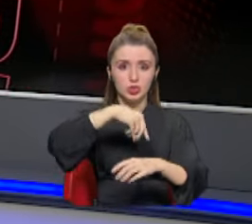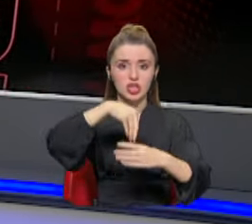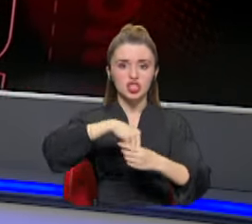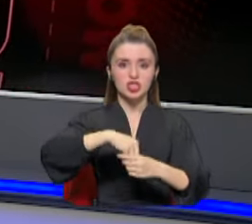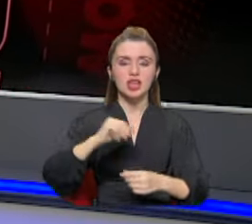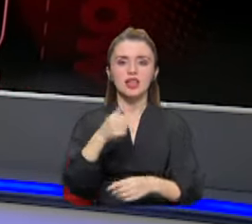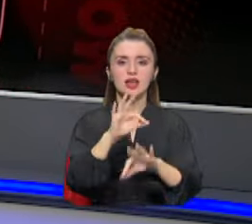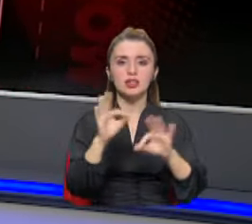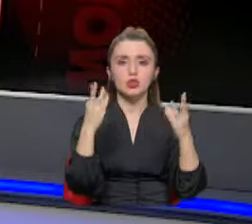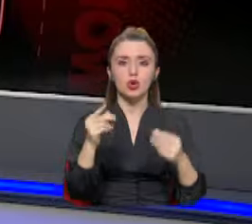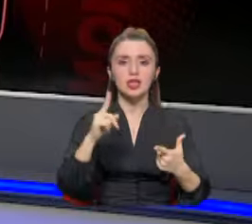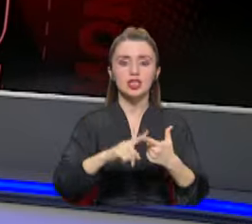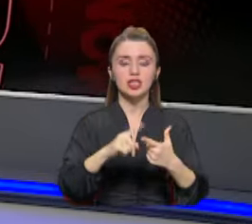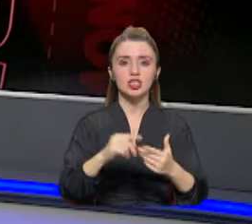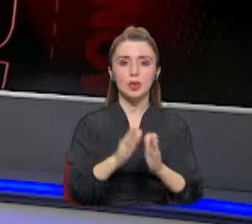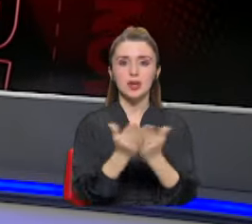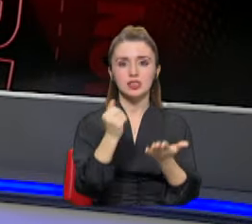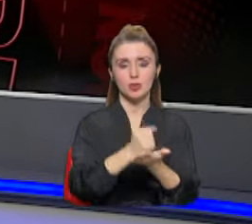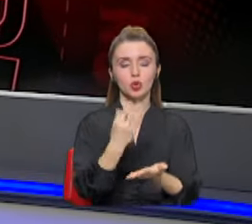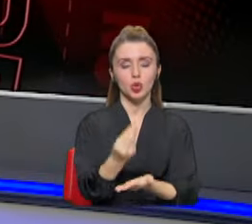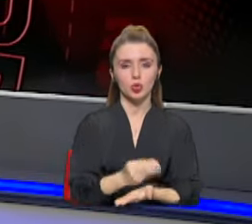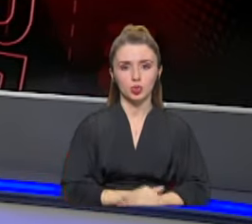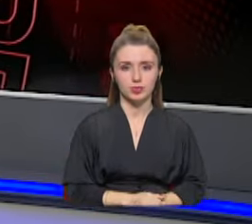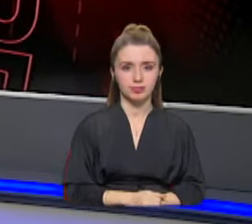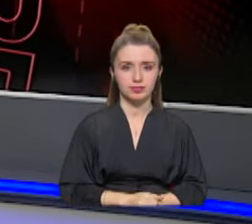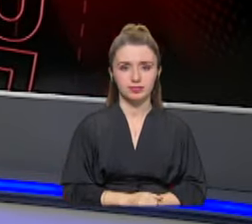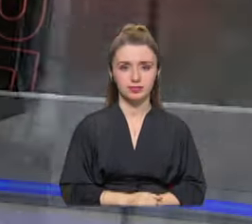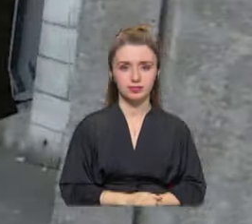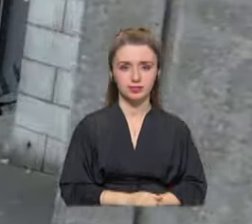değer kaybeden ikinci pasaport oldu.